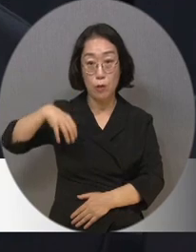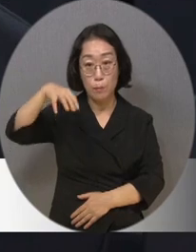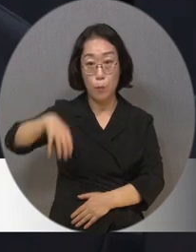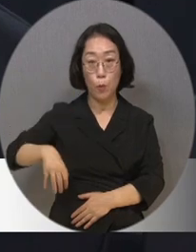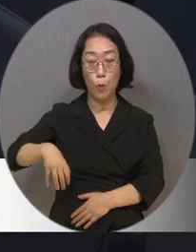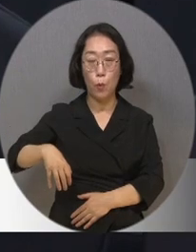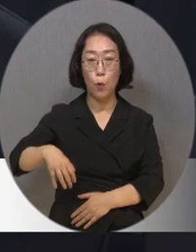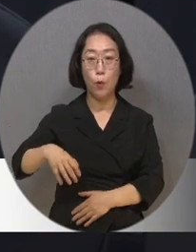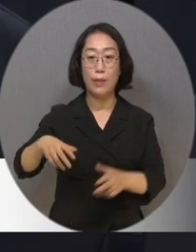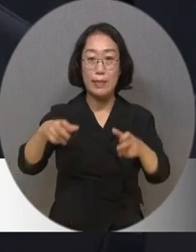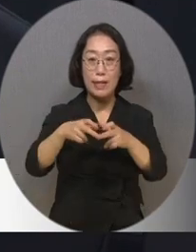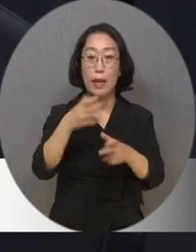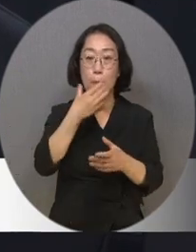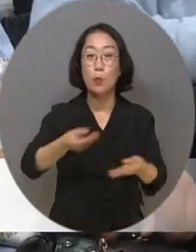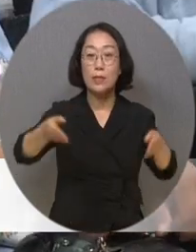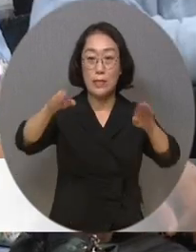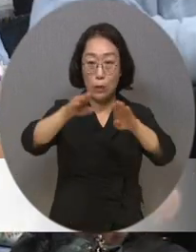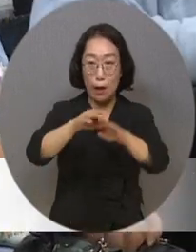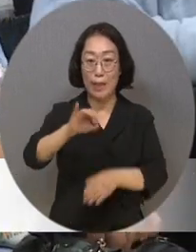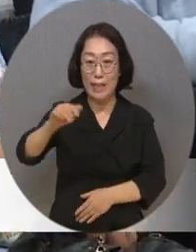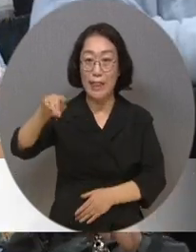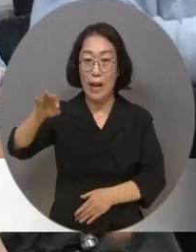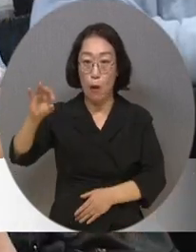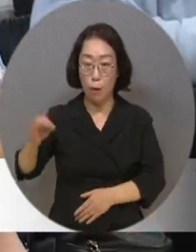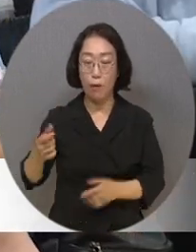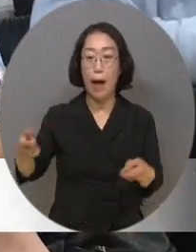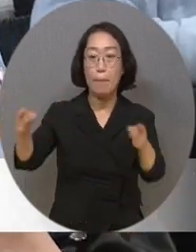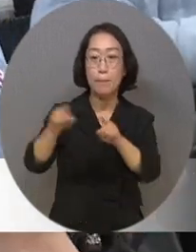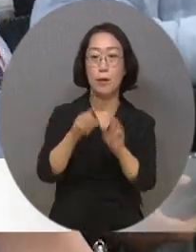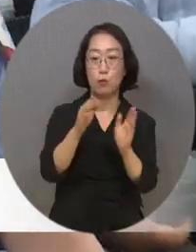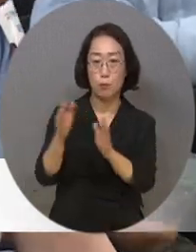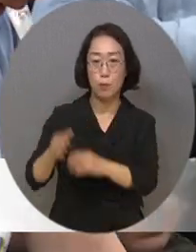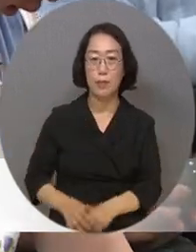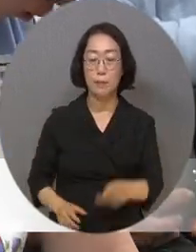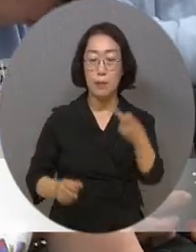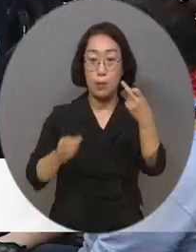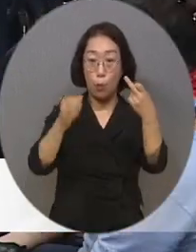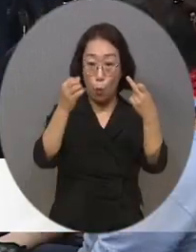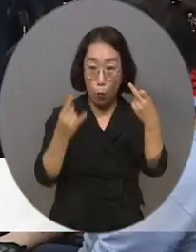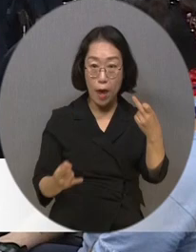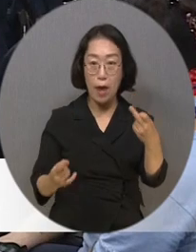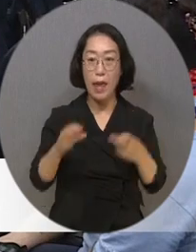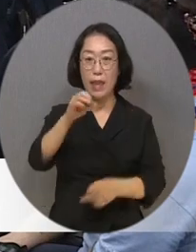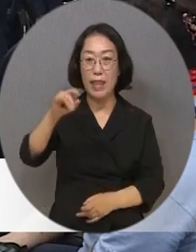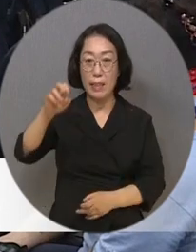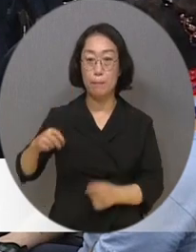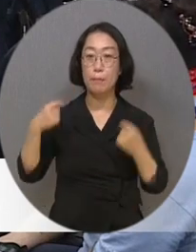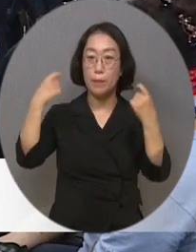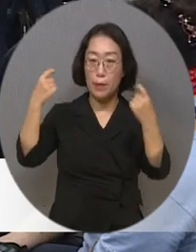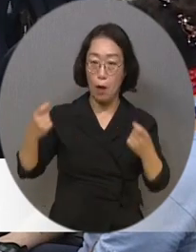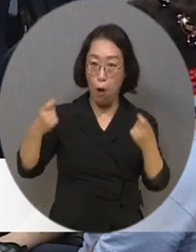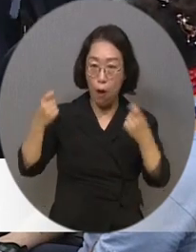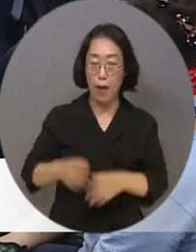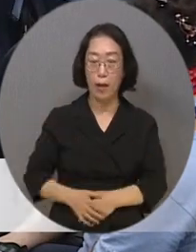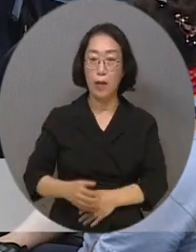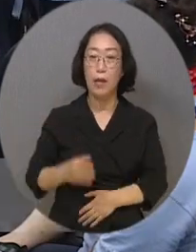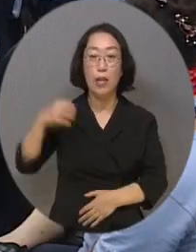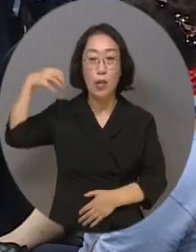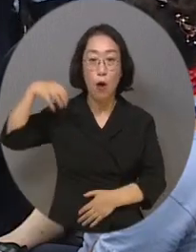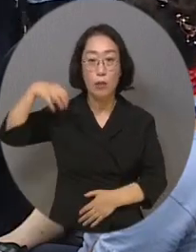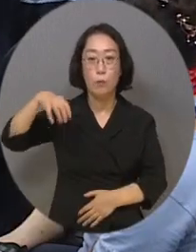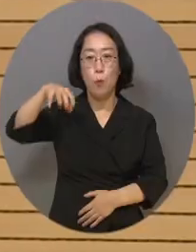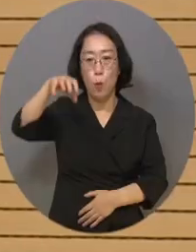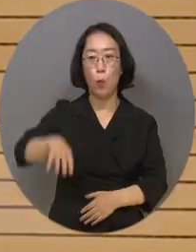장애인복지관과 장애인거주시설 인강원이 공동 주최하는 제12회 이음여행이 영등포 하이서울 유스호스텔에서